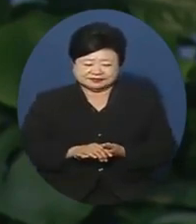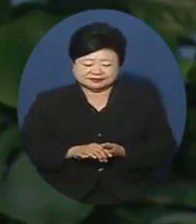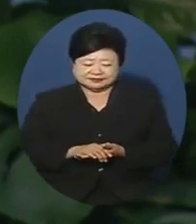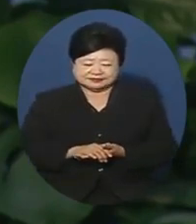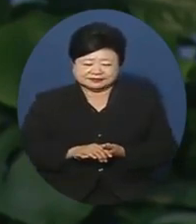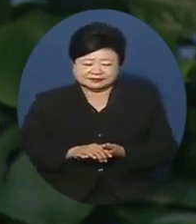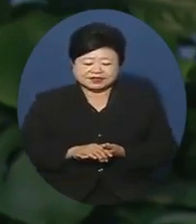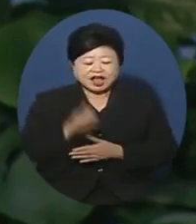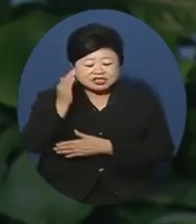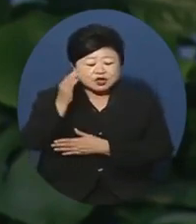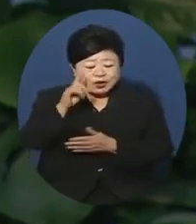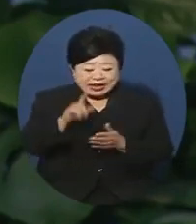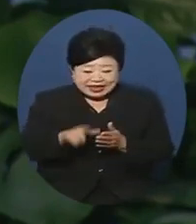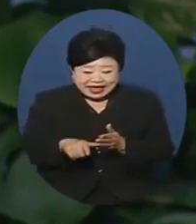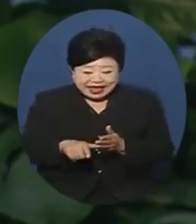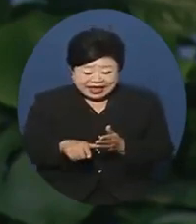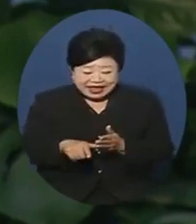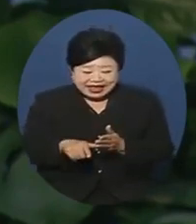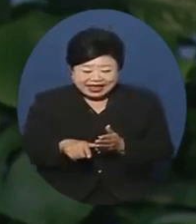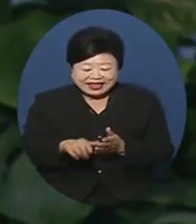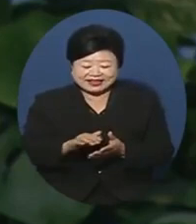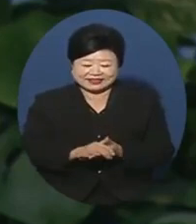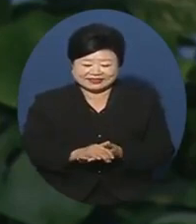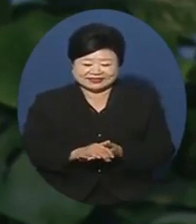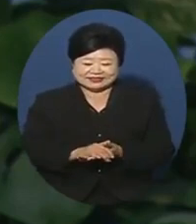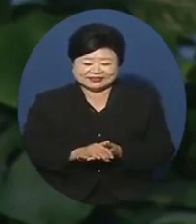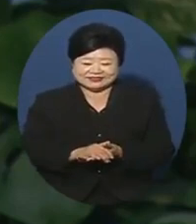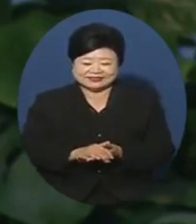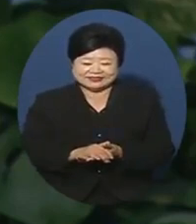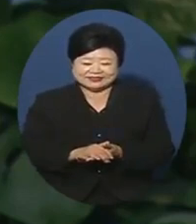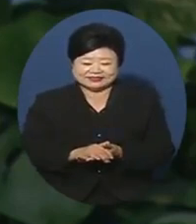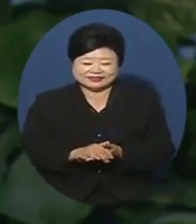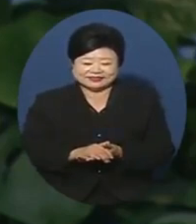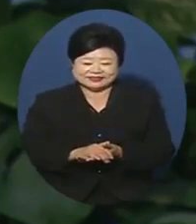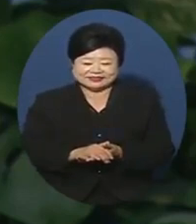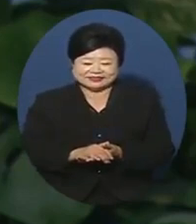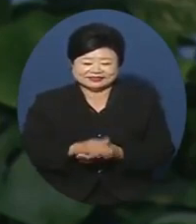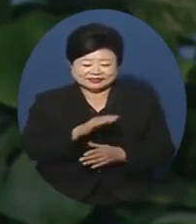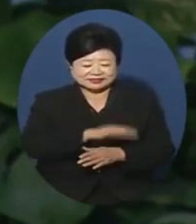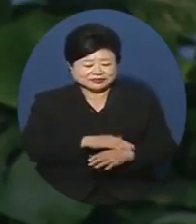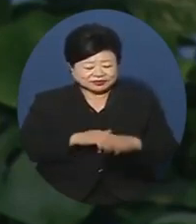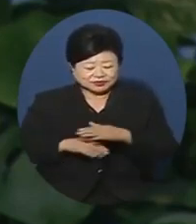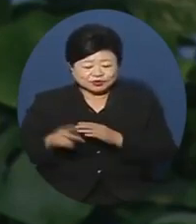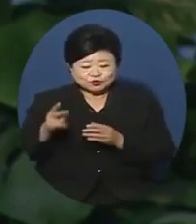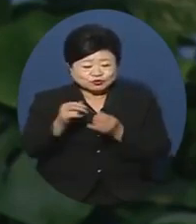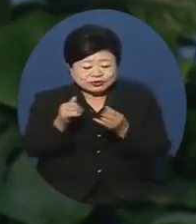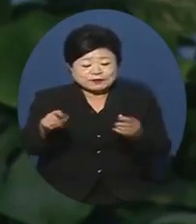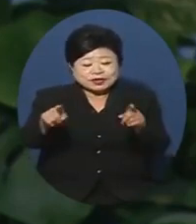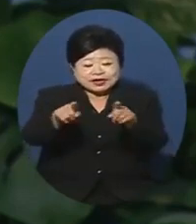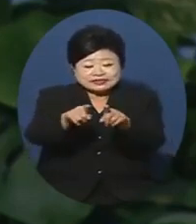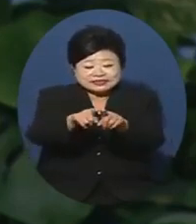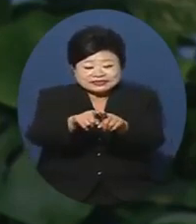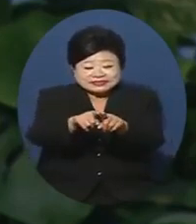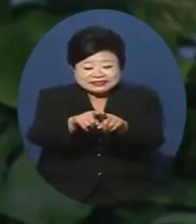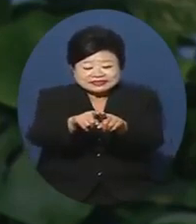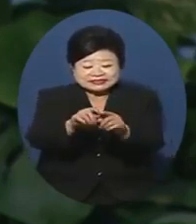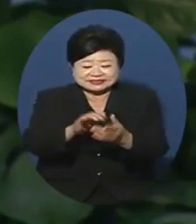설교하는데 여기도 그렇고 이 두 사람 두 사람 마신 두